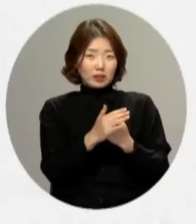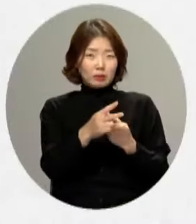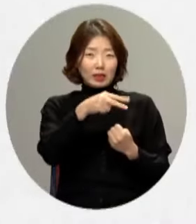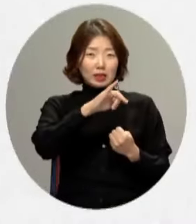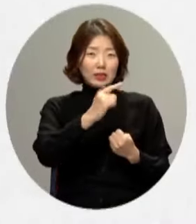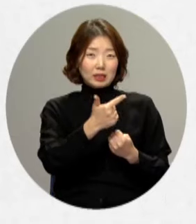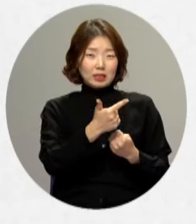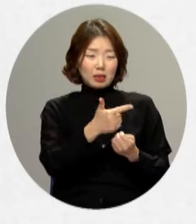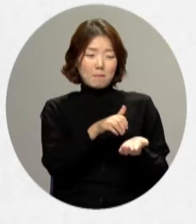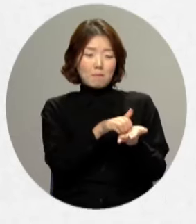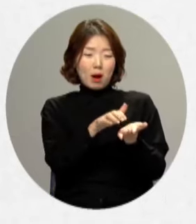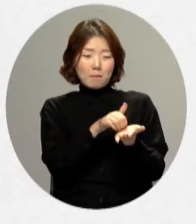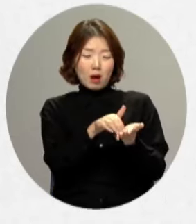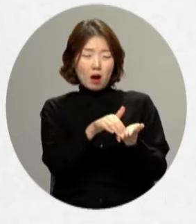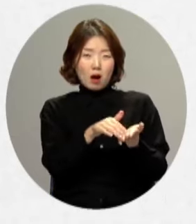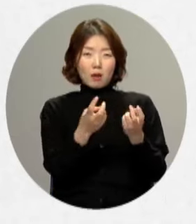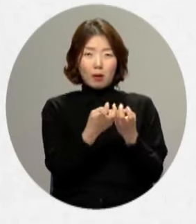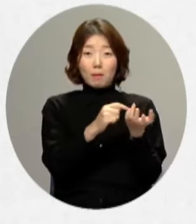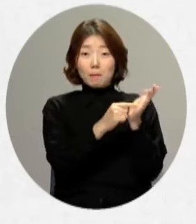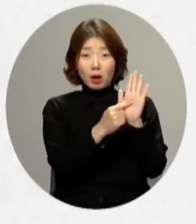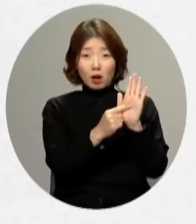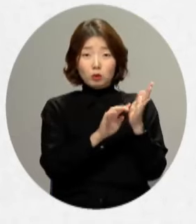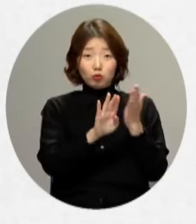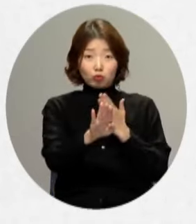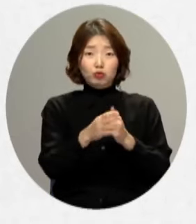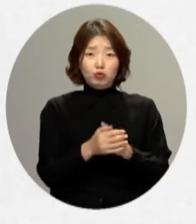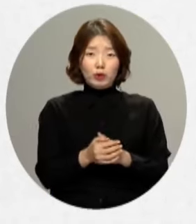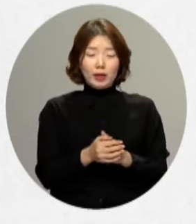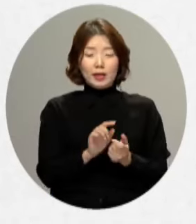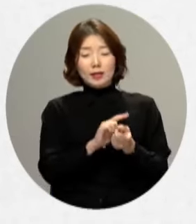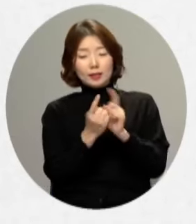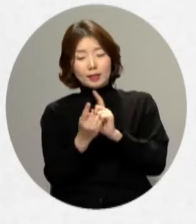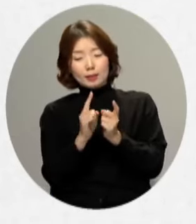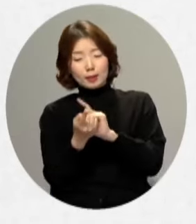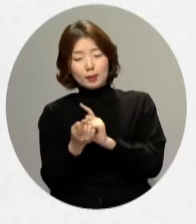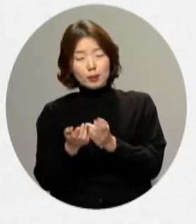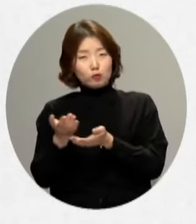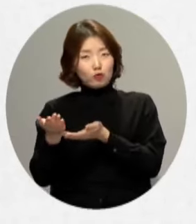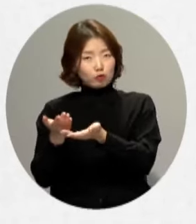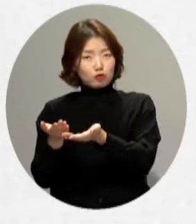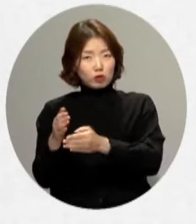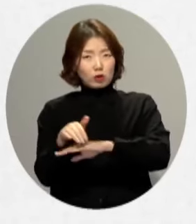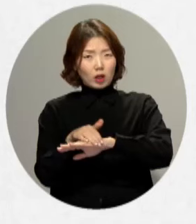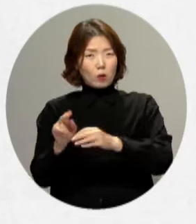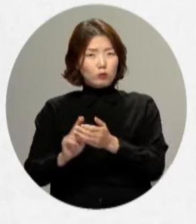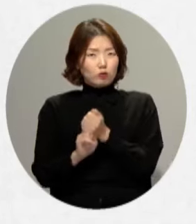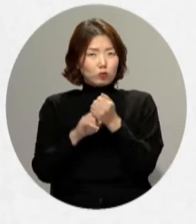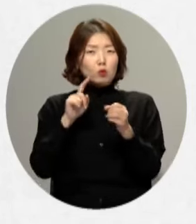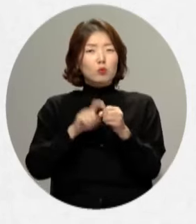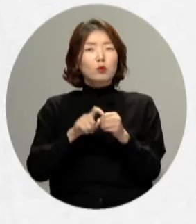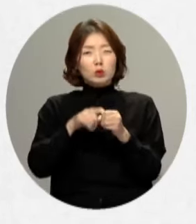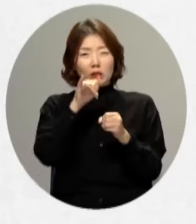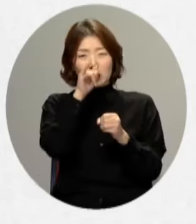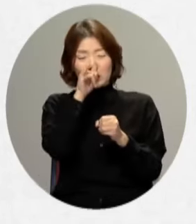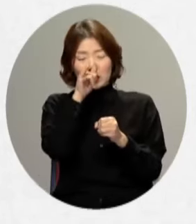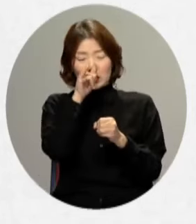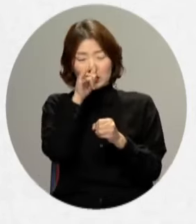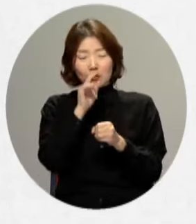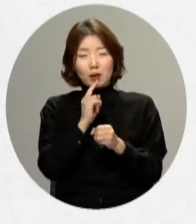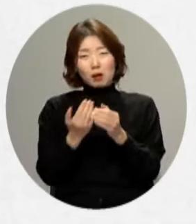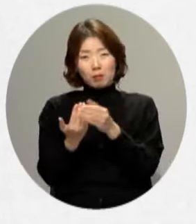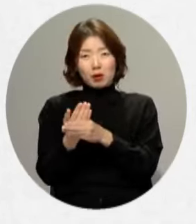신동진 벽시 퇴출 방침을 발표한 상황에서 신규 대체 품종을 보급하려는 숨은 의도가 있다는 게 농민단체